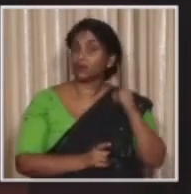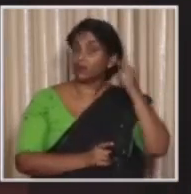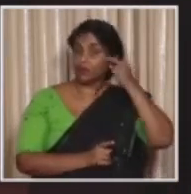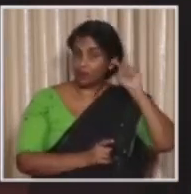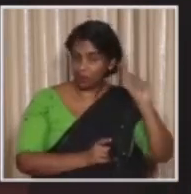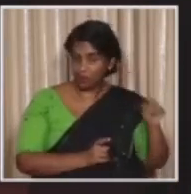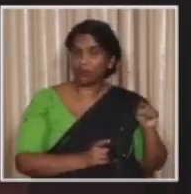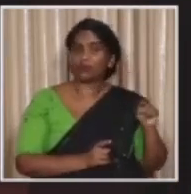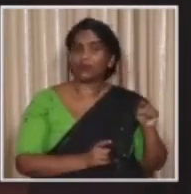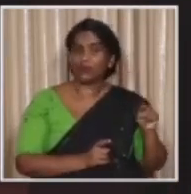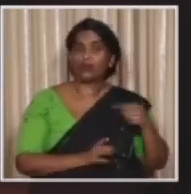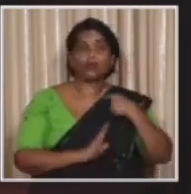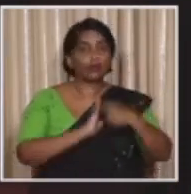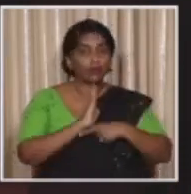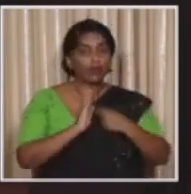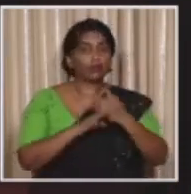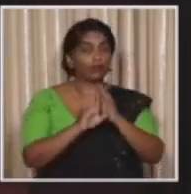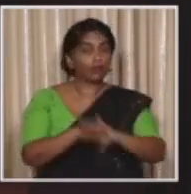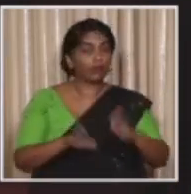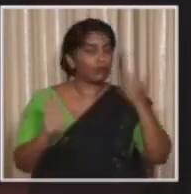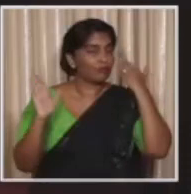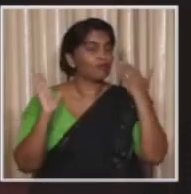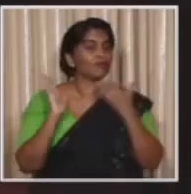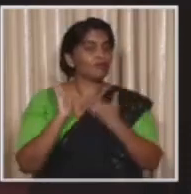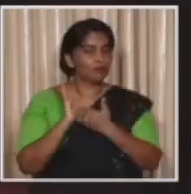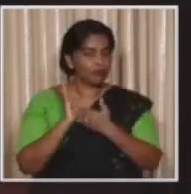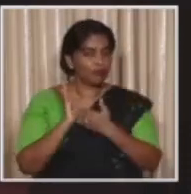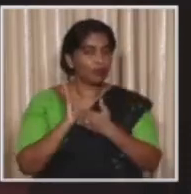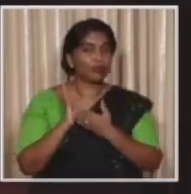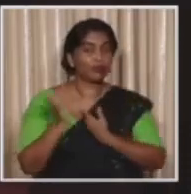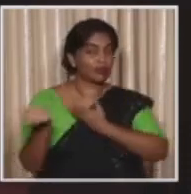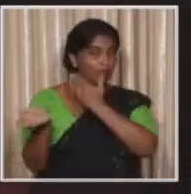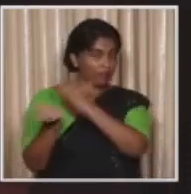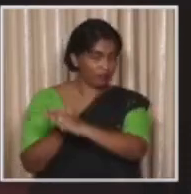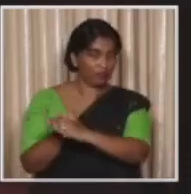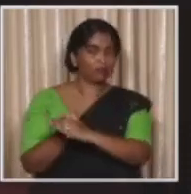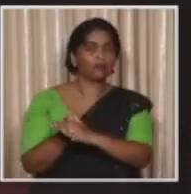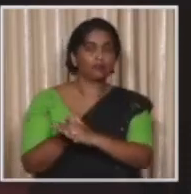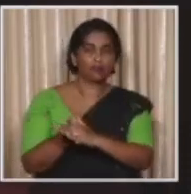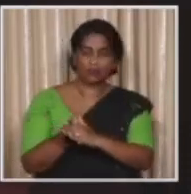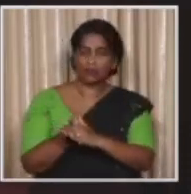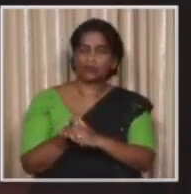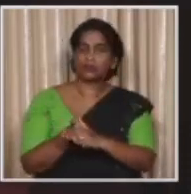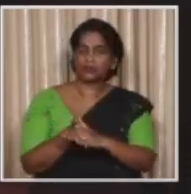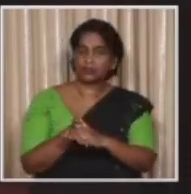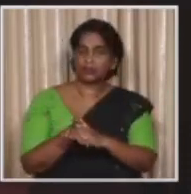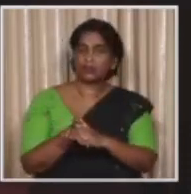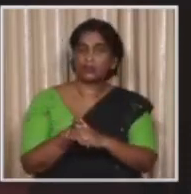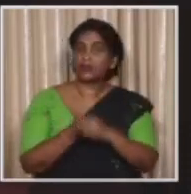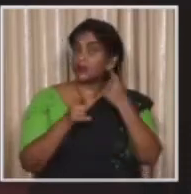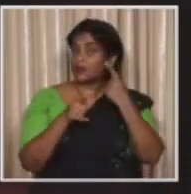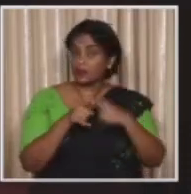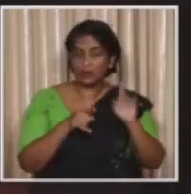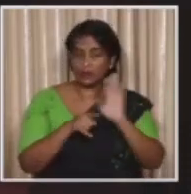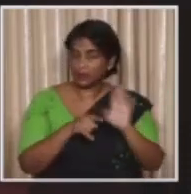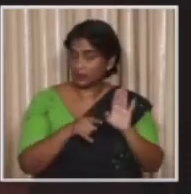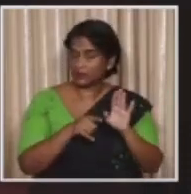වෙනුවෙන් මේ රටේ දූදරුවන් වෙනුවෙන් පෙනී ඉඳලා, ඒ විතරක්